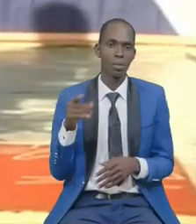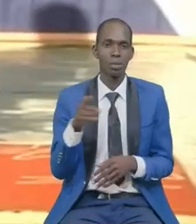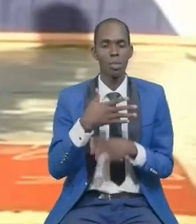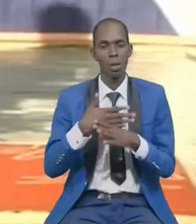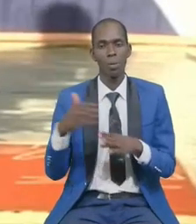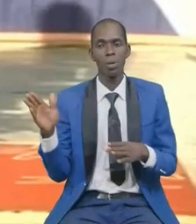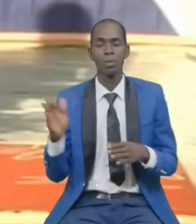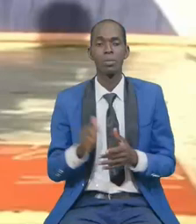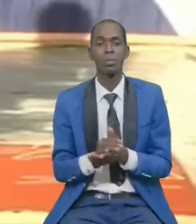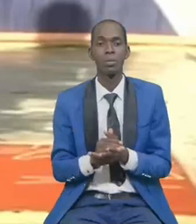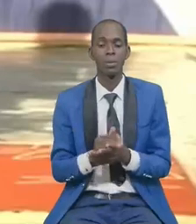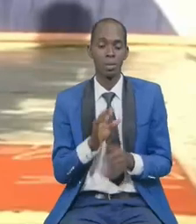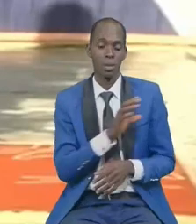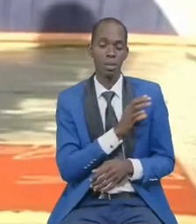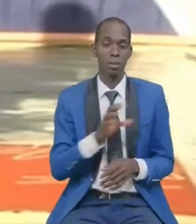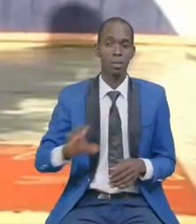Jésus,